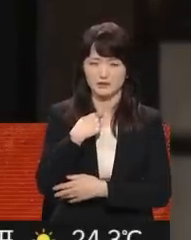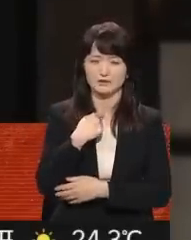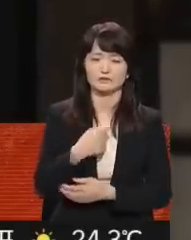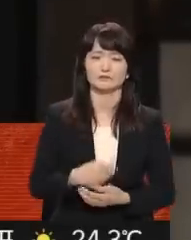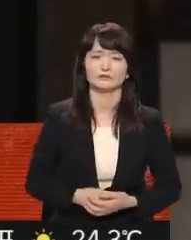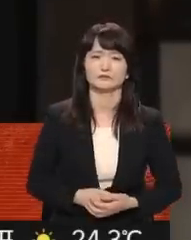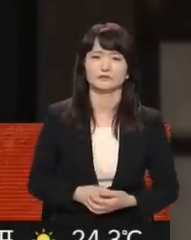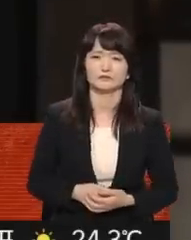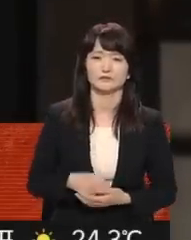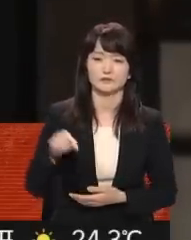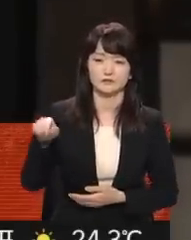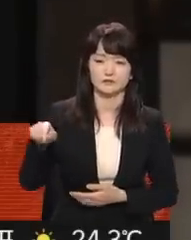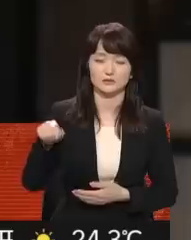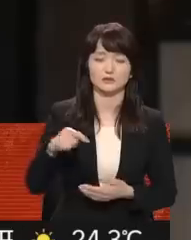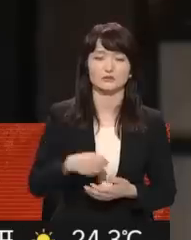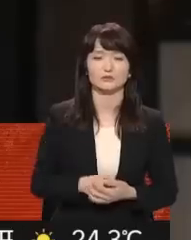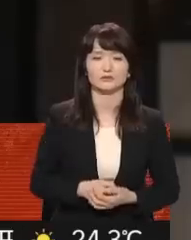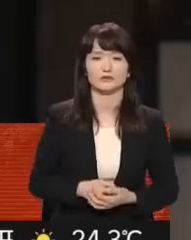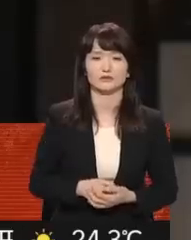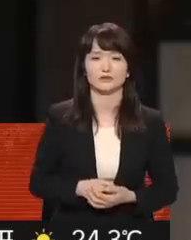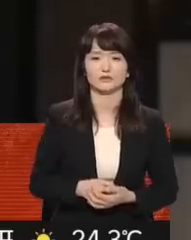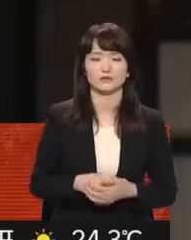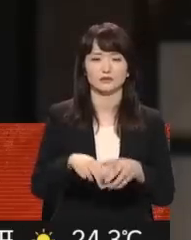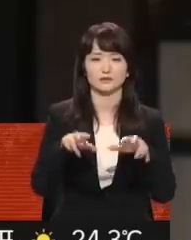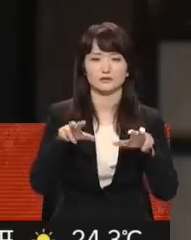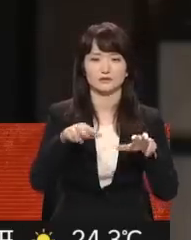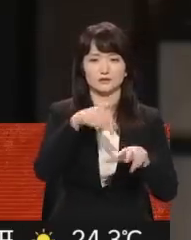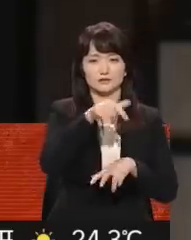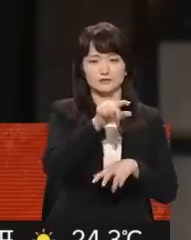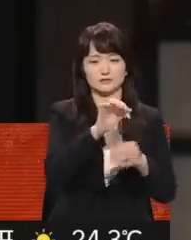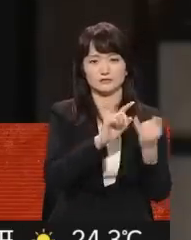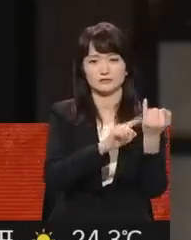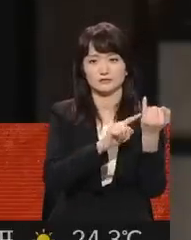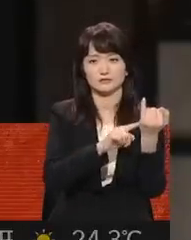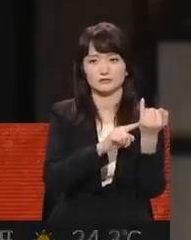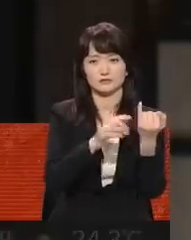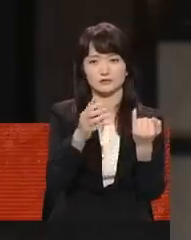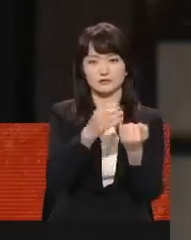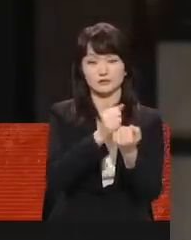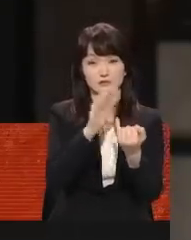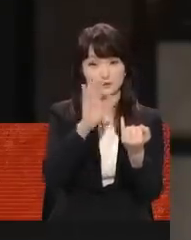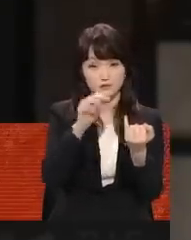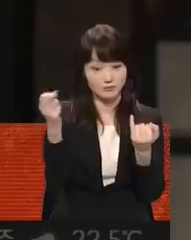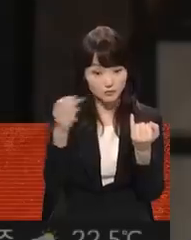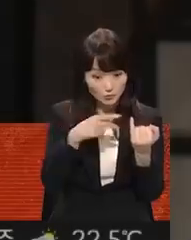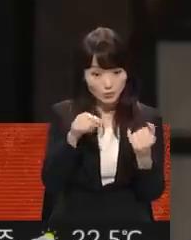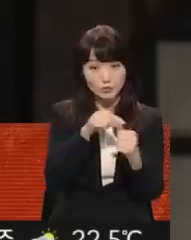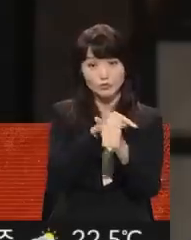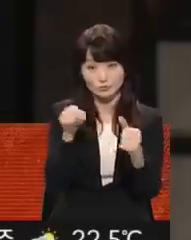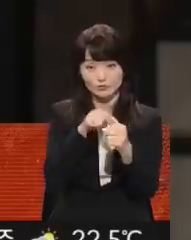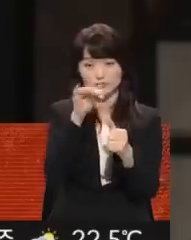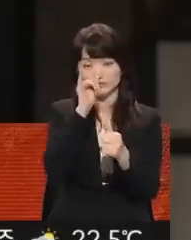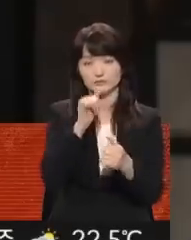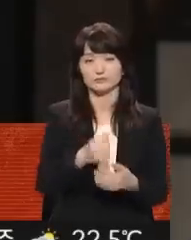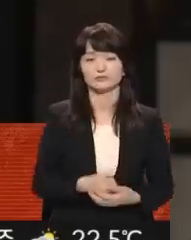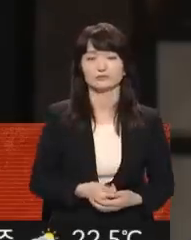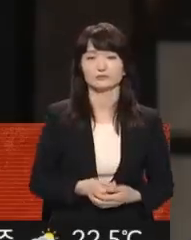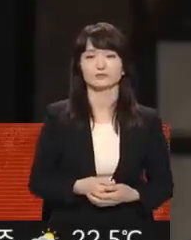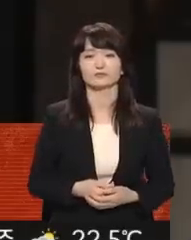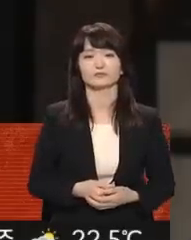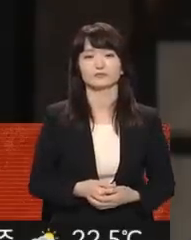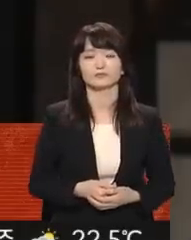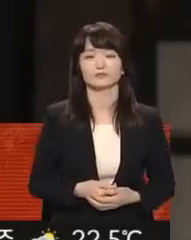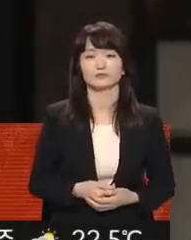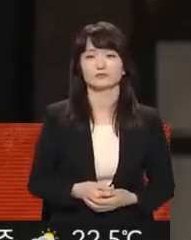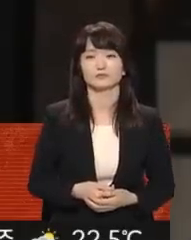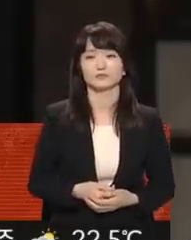거기에 반해서 지금 뭐 물 같은 경우도 잡히지 않았으면 또 범행을 했을 가능성이 있지만 적어도